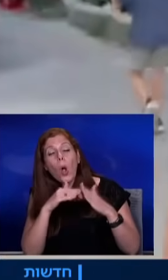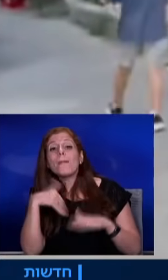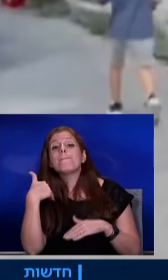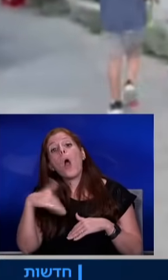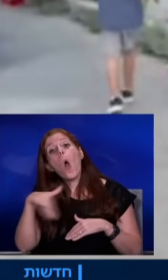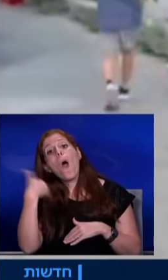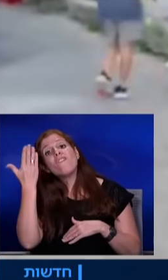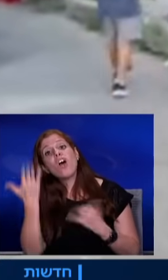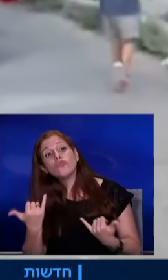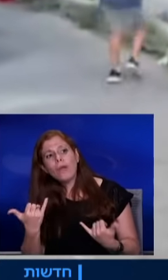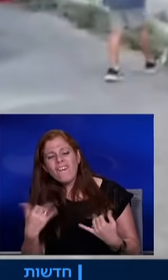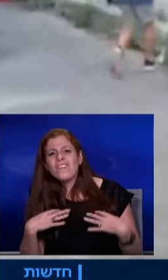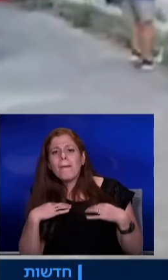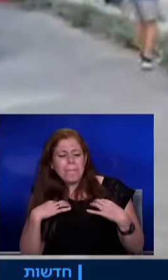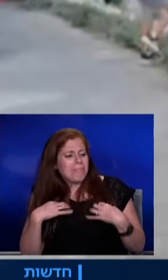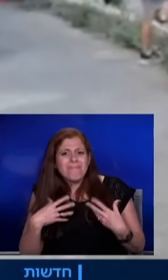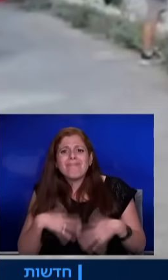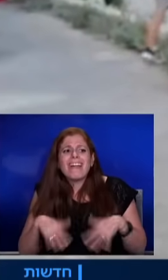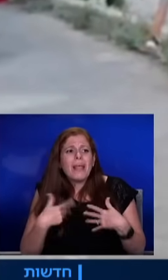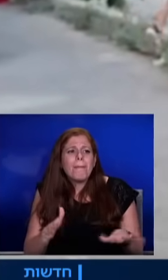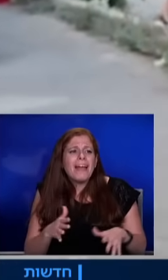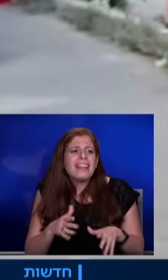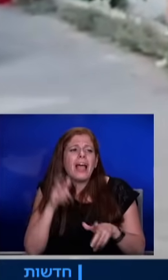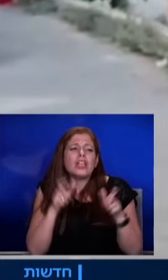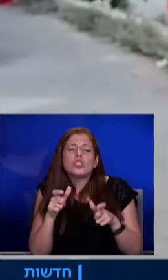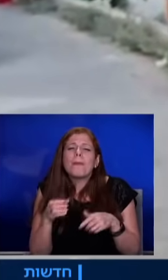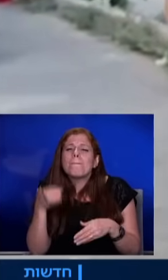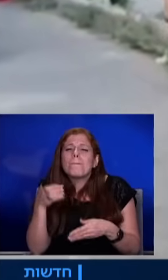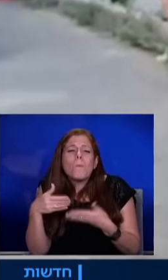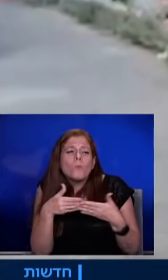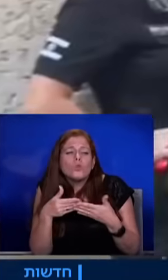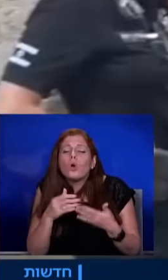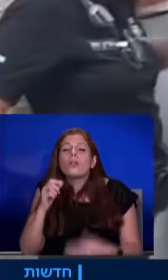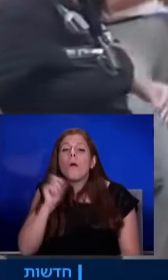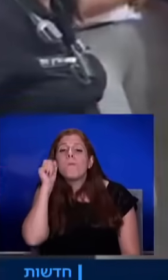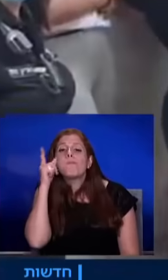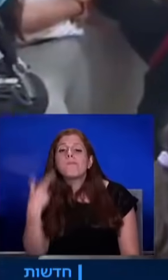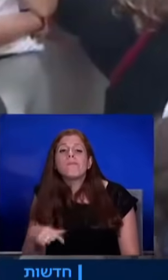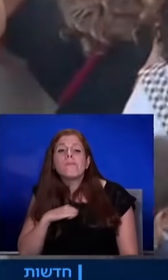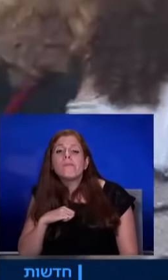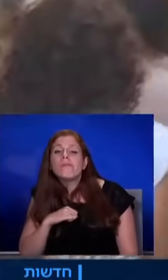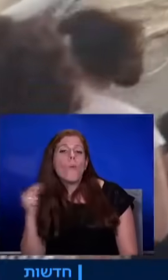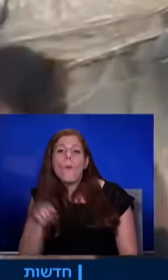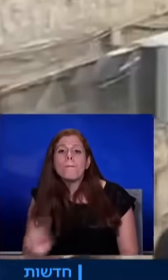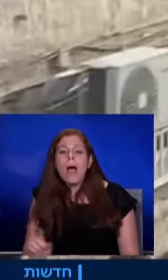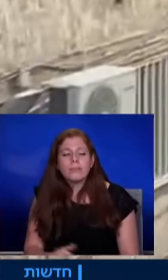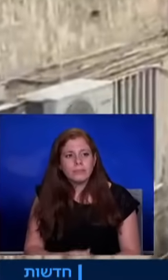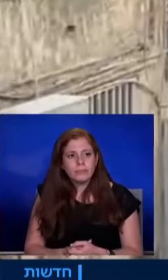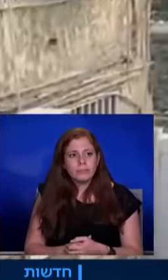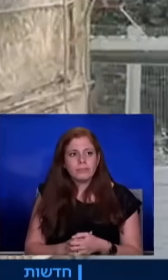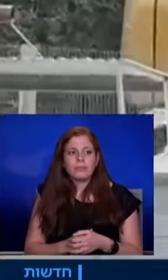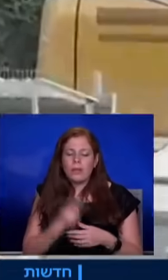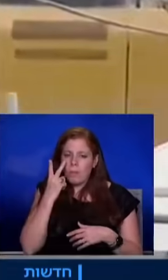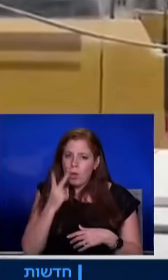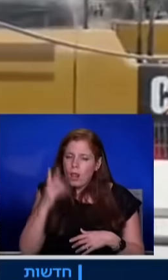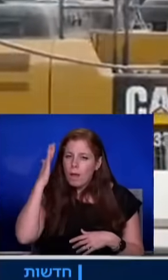עם כותונת, עם אנשים מבקבוקים של תינוקות, לא עניין אותו, הוא לא יוצא מהבית. המראות האלה מטרידים מאוד, וגם